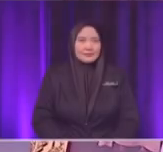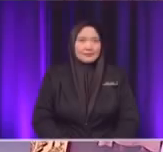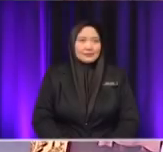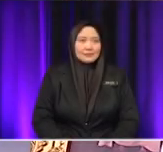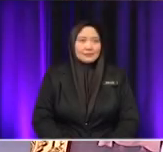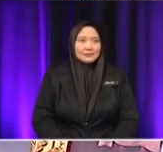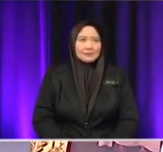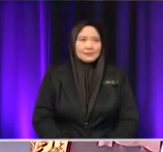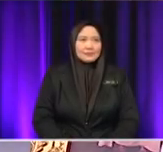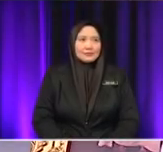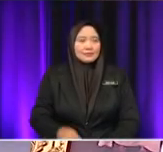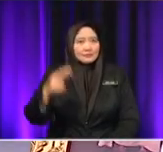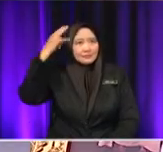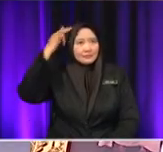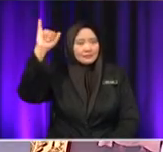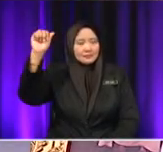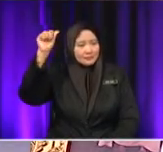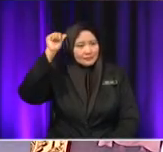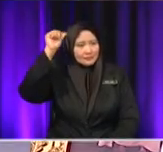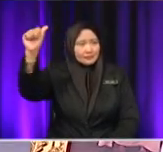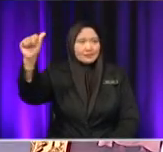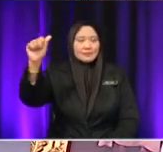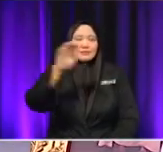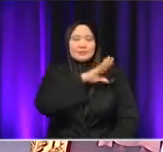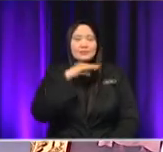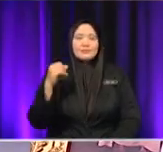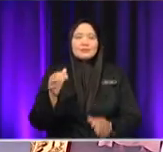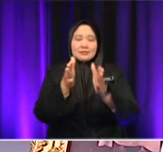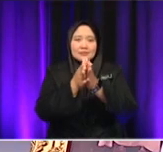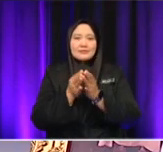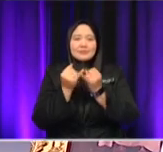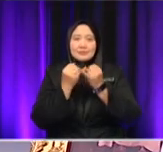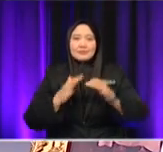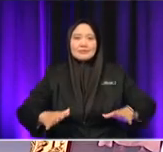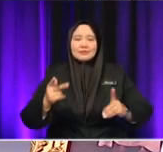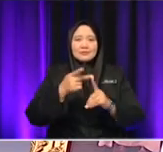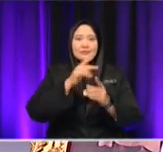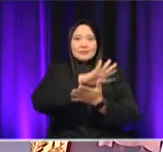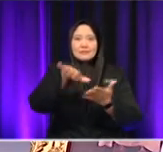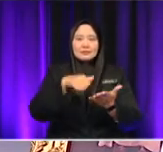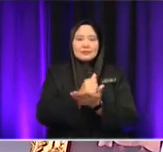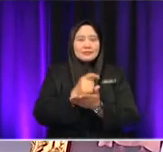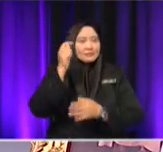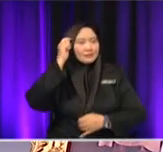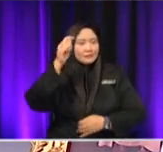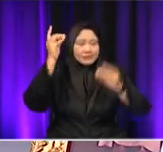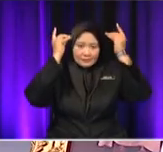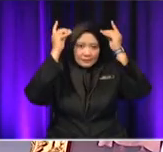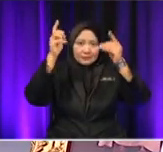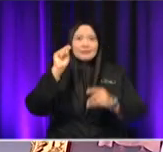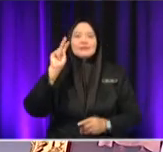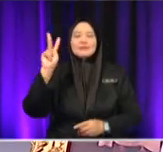Hai assalamualaikum warahmatullahi wabarakatuh dan salam sejahtera diucapkan kepada seluruh penonton di Net TV KPM Anda bersama